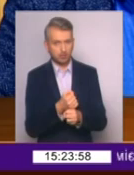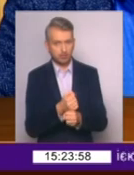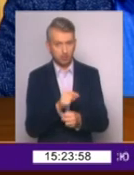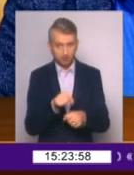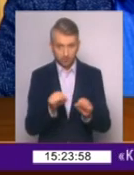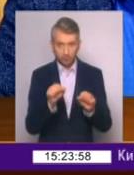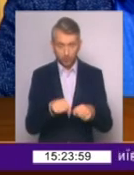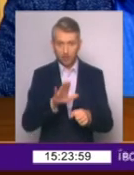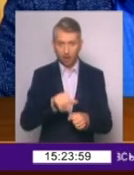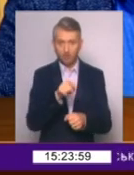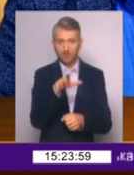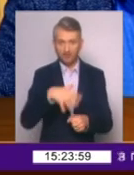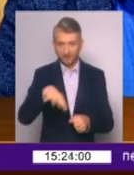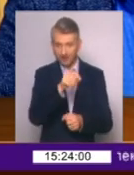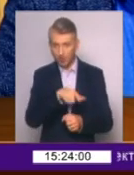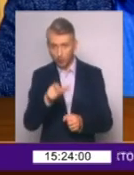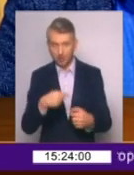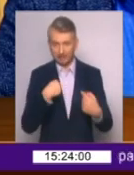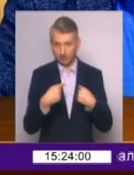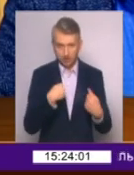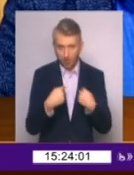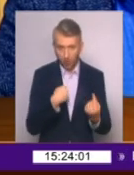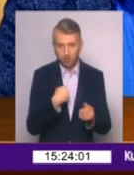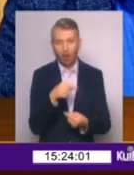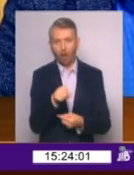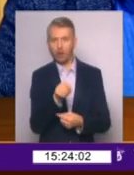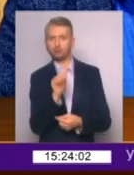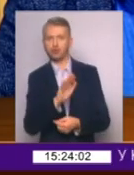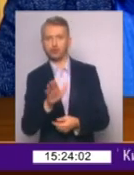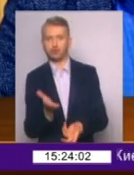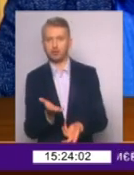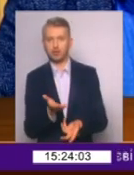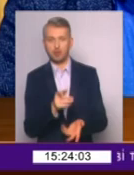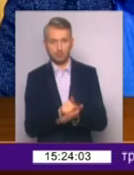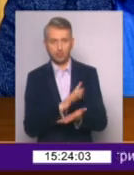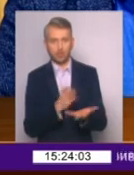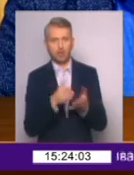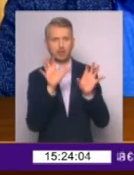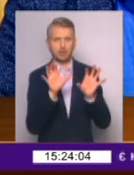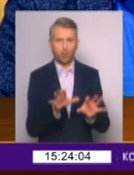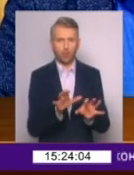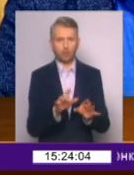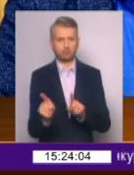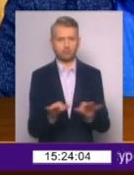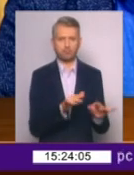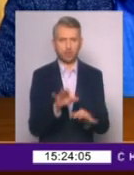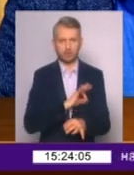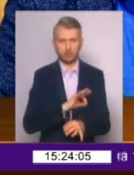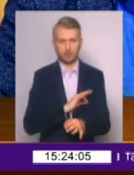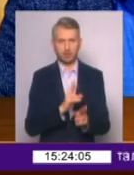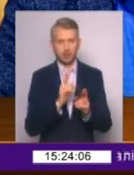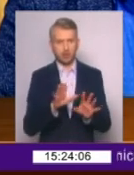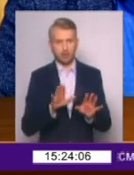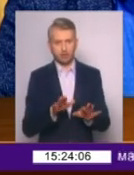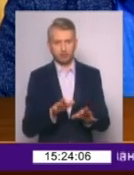значить, хай ці люди страдають від цього, як це так? Ну, знаєш, будь-який якийсь закон, якісь міри, ну як це так? Так хай